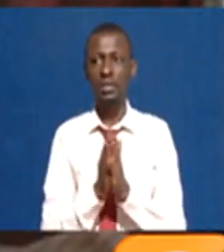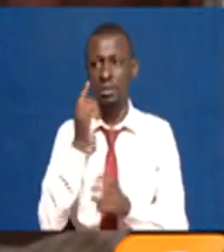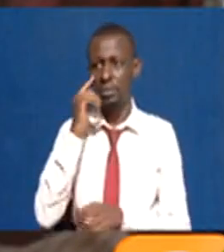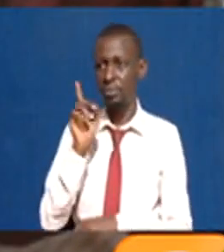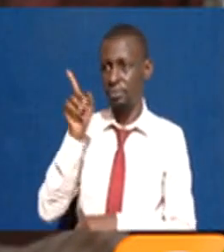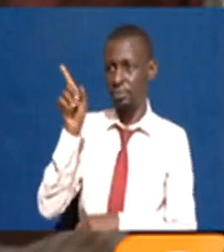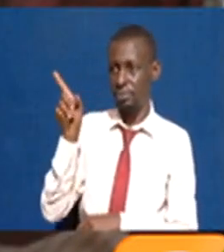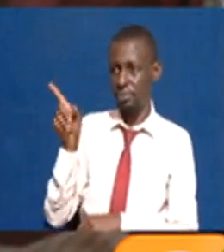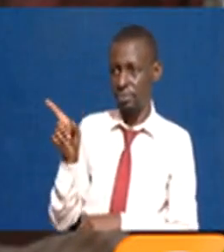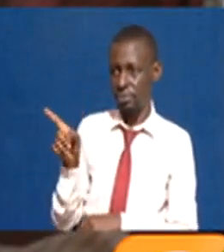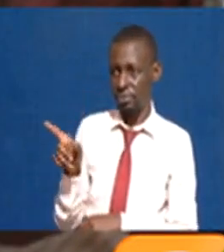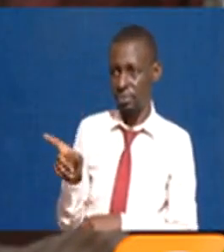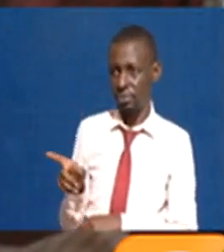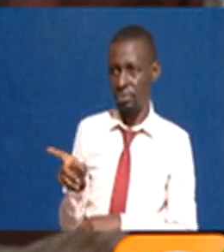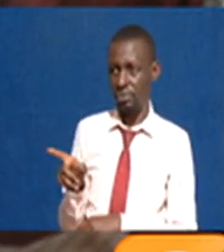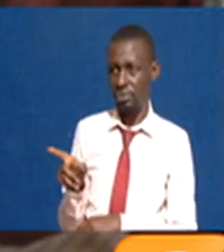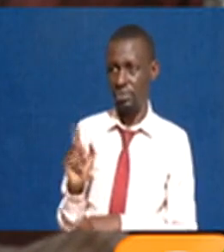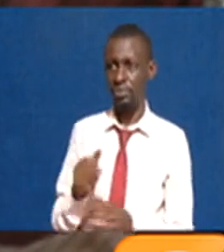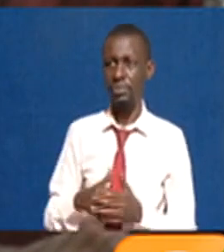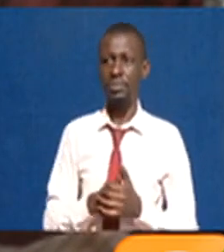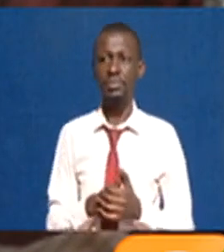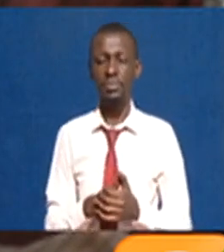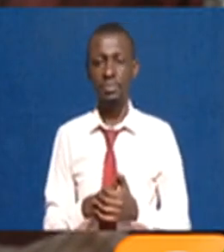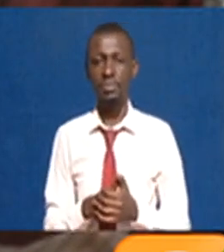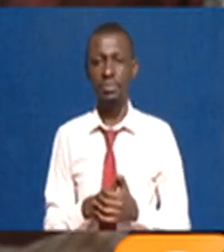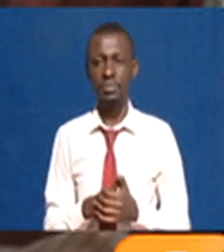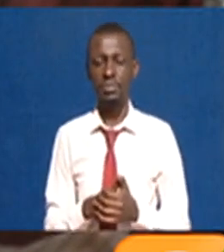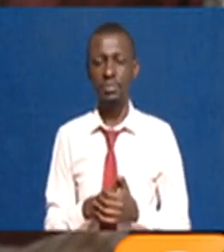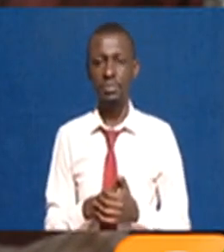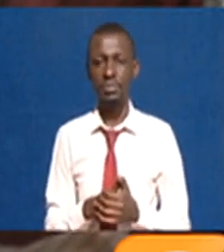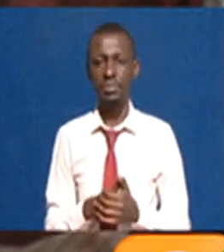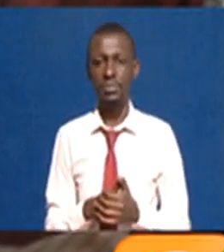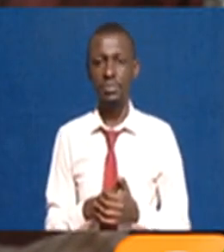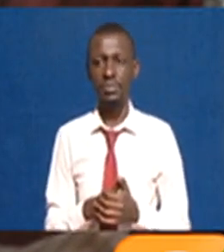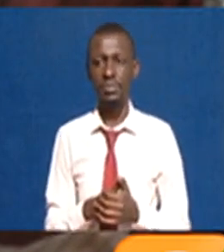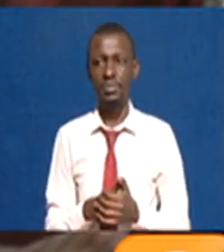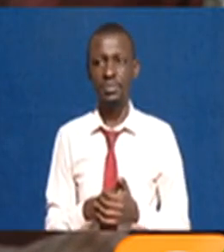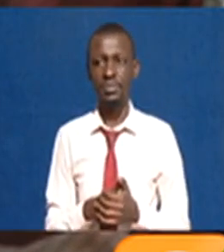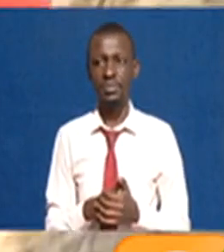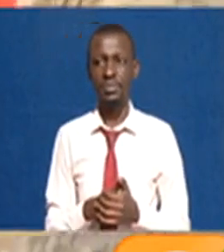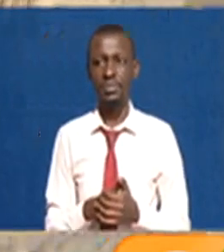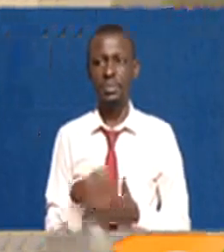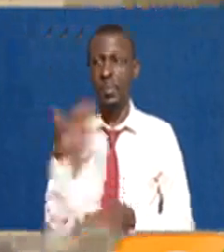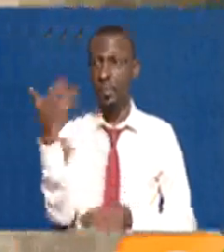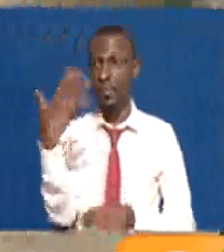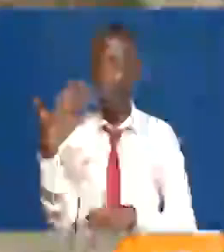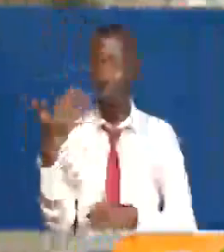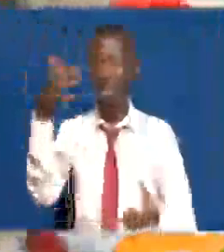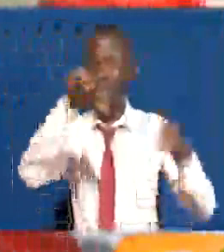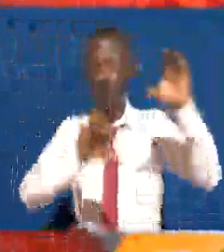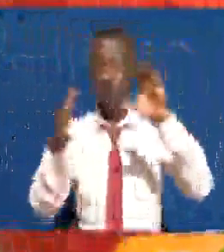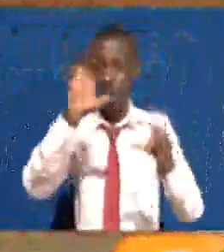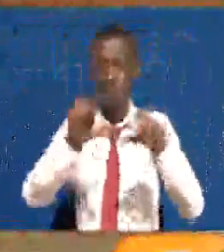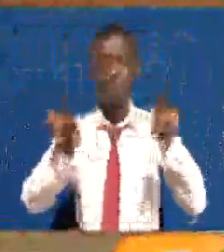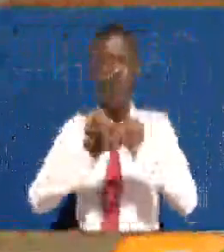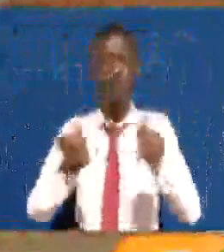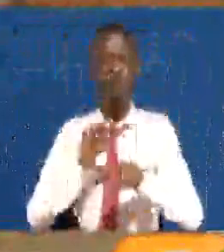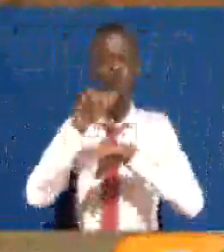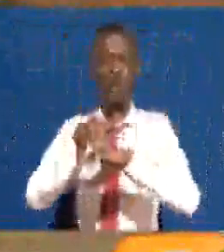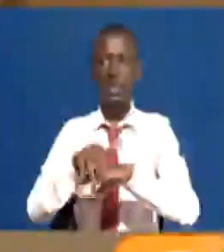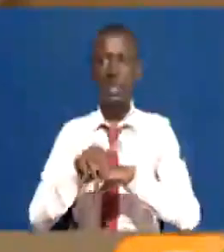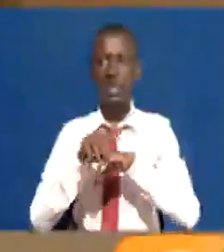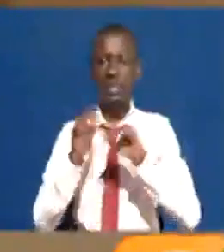Chacha, Charles Maroa, Chacha Peter, Madam Triza na Vincent Oyange. Karatasi hiyo ya kemia pia ilipatikana na